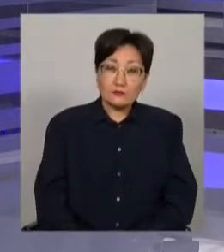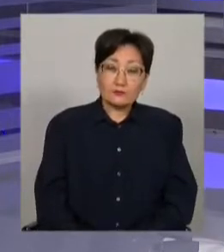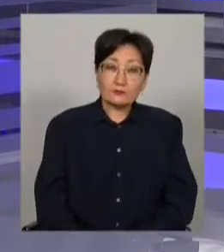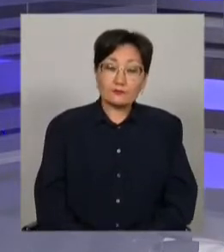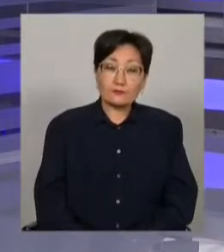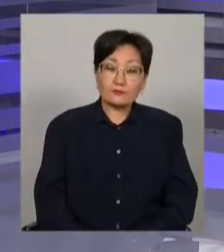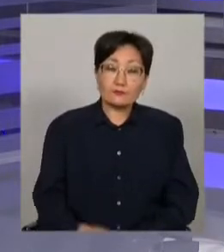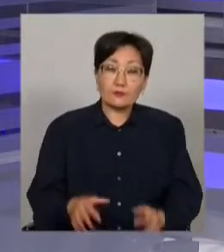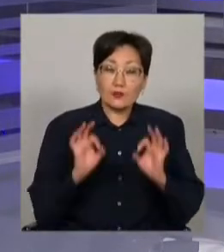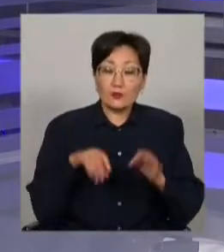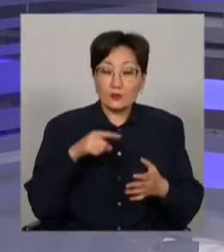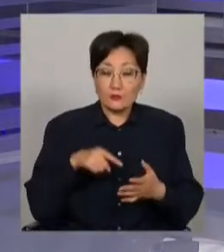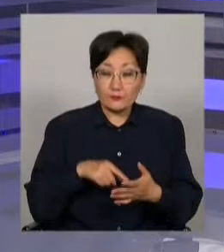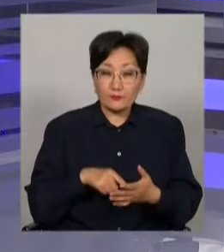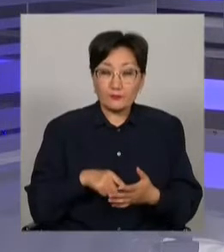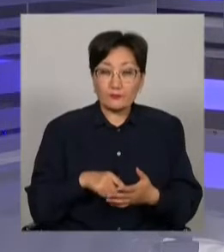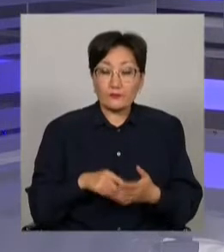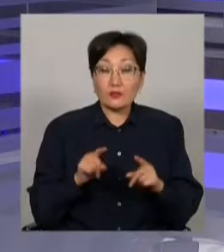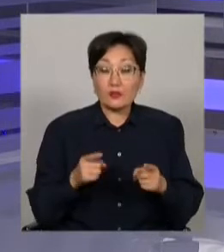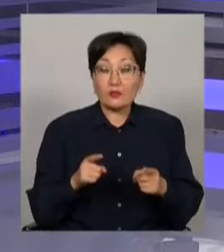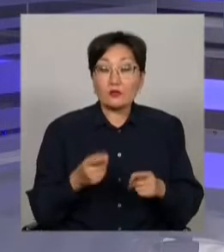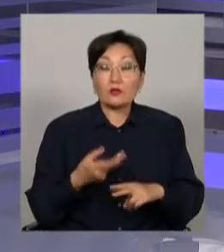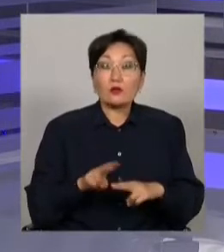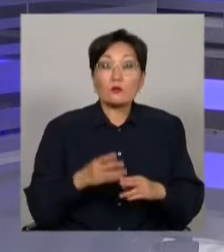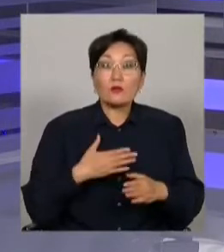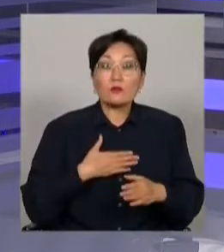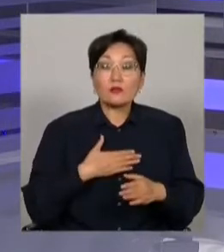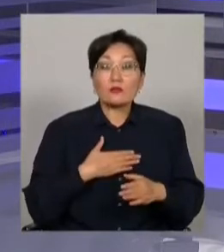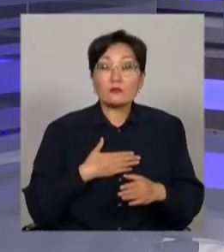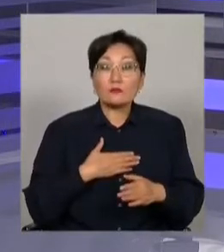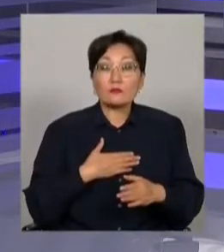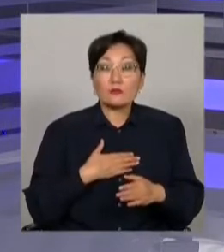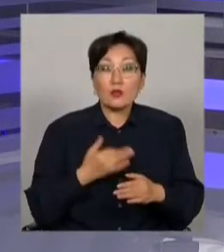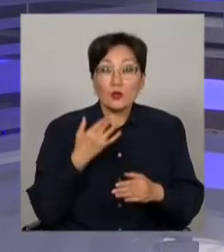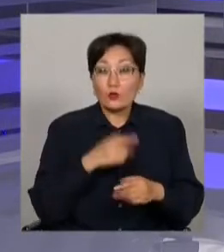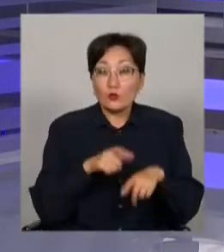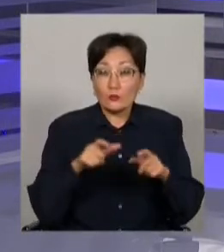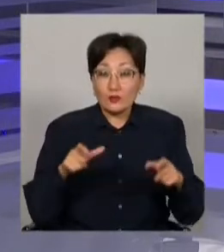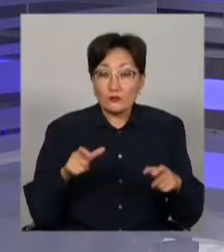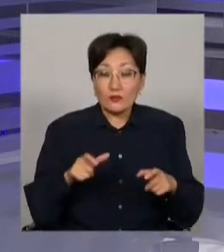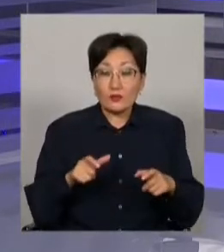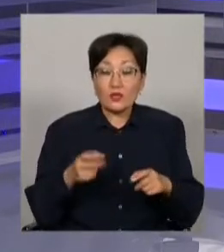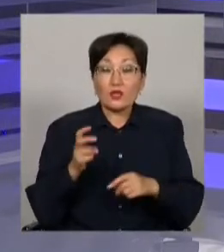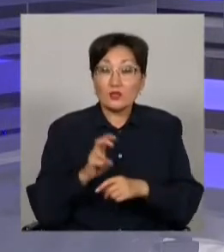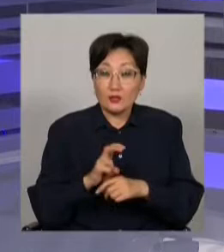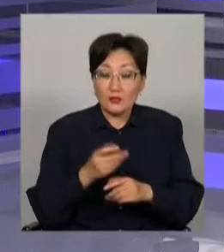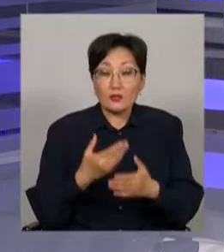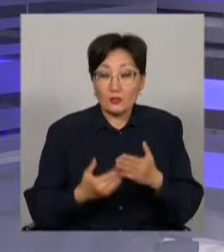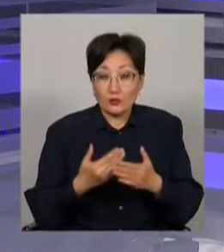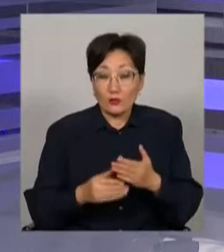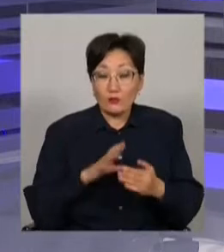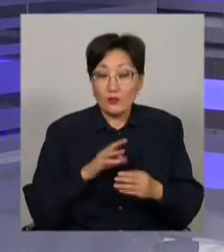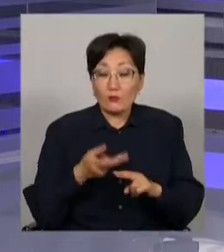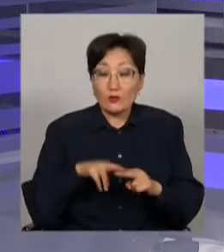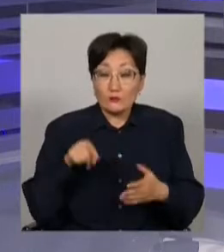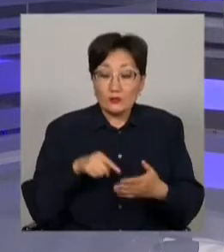Я өте орынды сұрақ. Бұл жерде неге өйткені менің өзіме де жекелей көптеген адамдар шыққан болатын бұл мәселеге қатысты. Әрине бұл мәселе